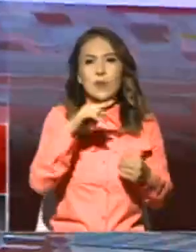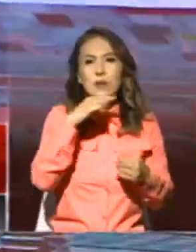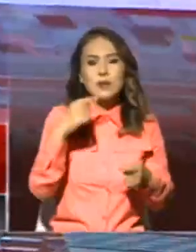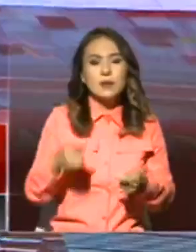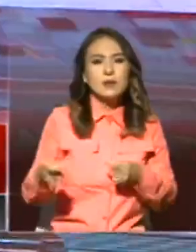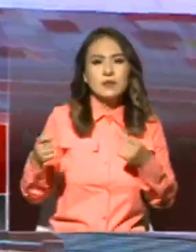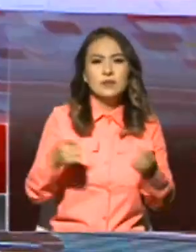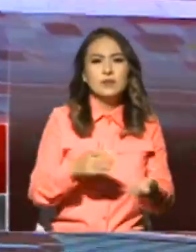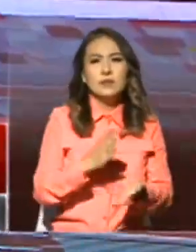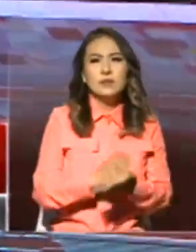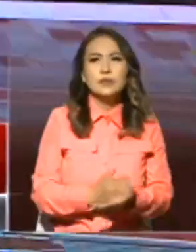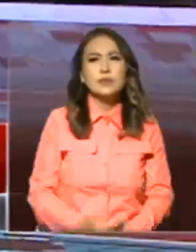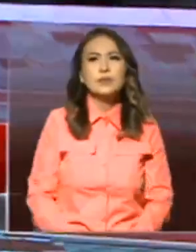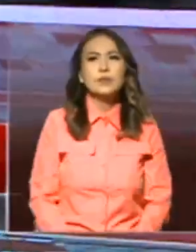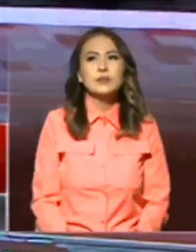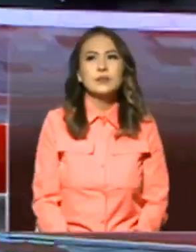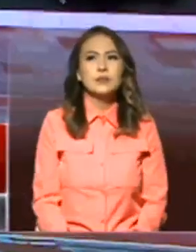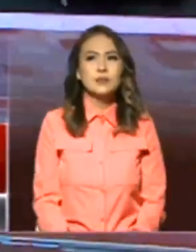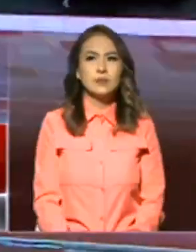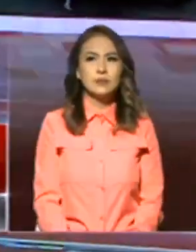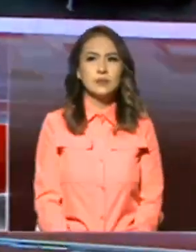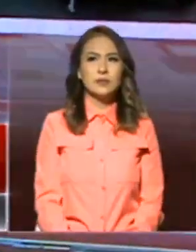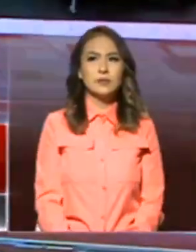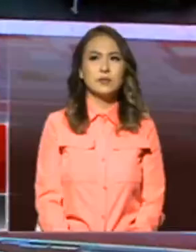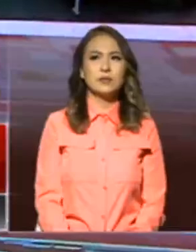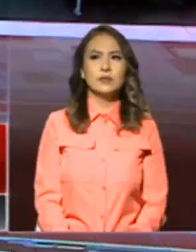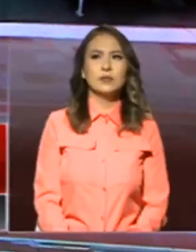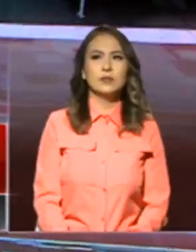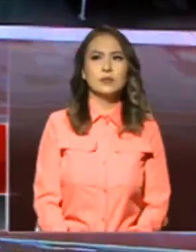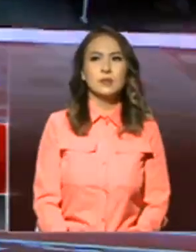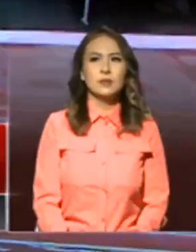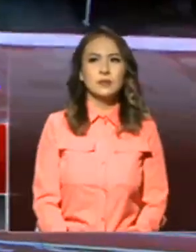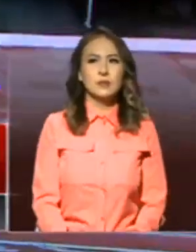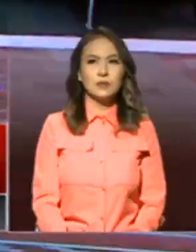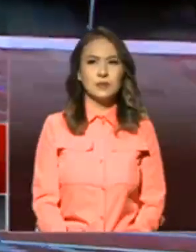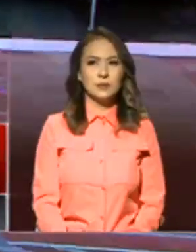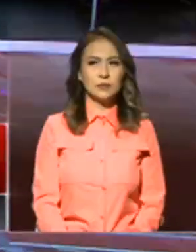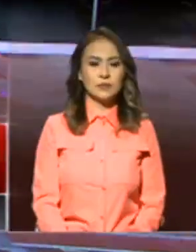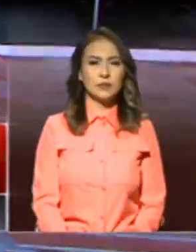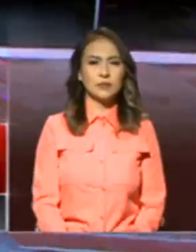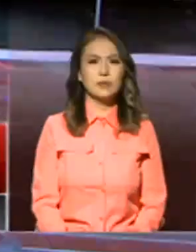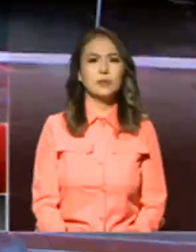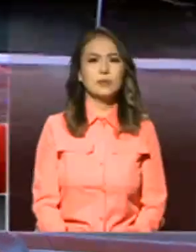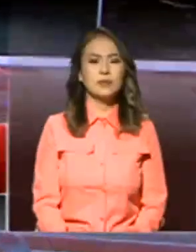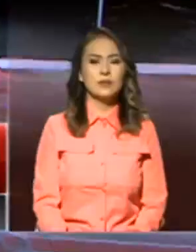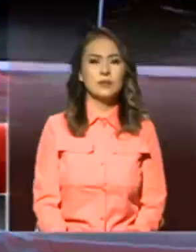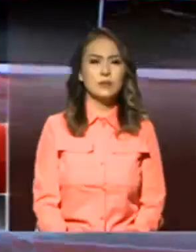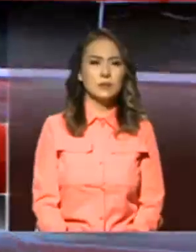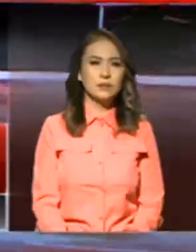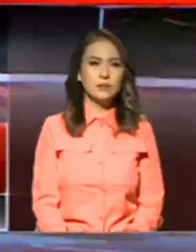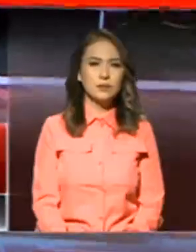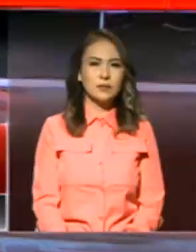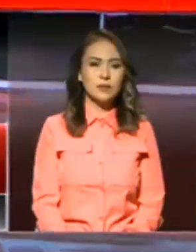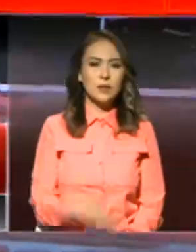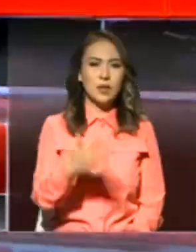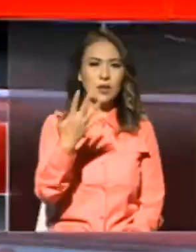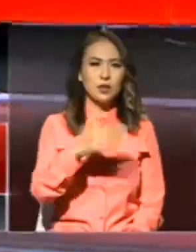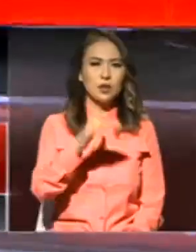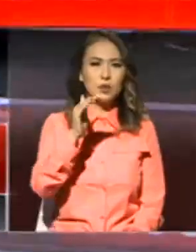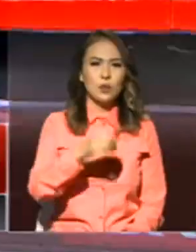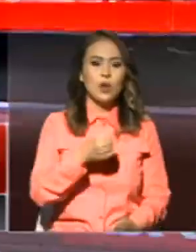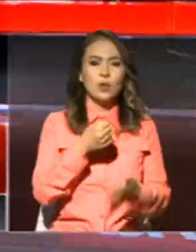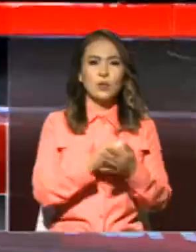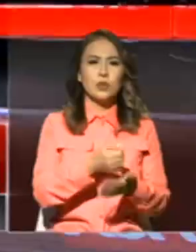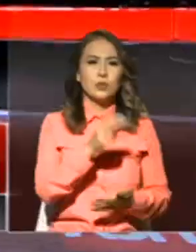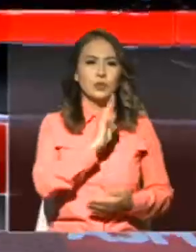Жаңа өткенде рубльдің мәселесі бар. Біздегі ірі мұнай компаниялар бар ғой. Бір әріптестер, өздеріңіз білесіздер, 50 мыңға дейін жұмыс